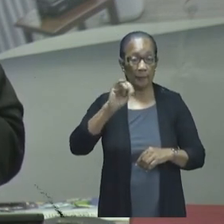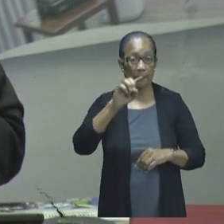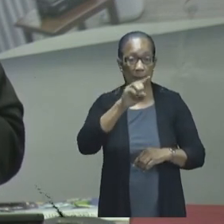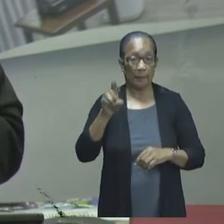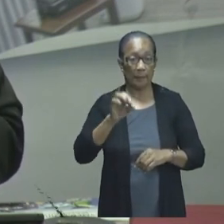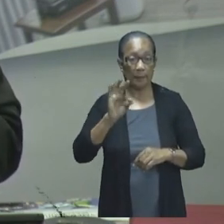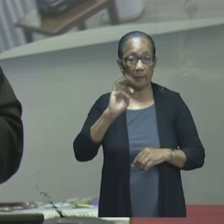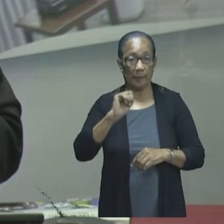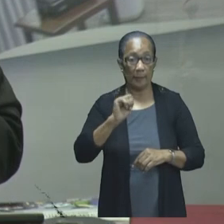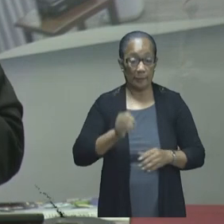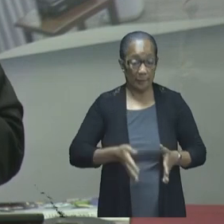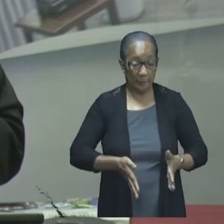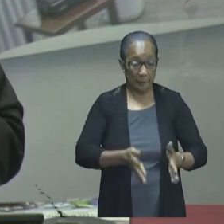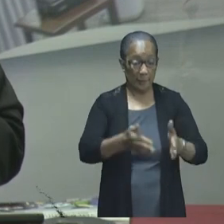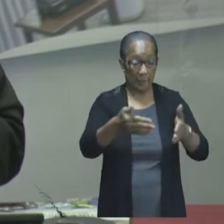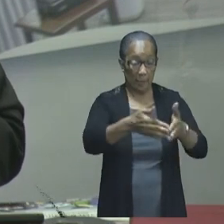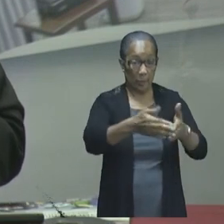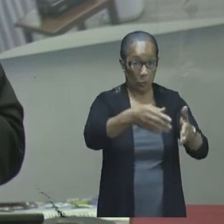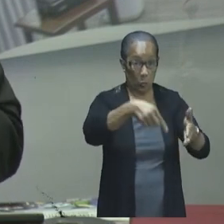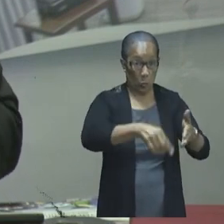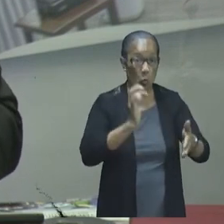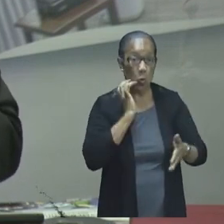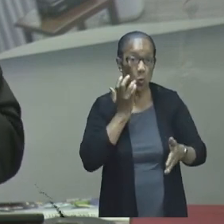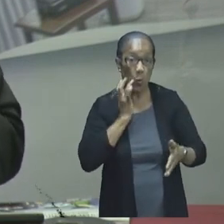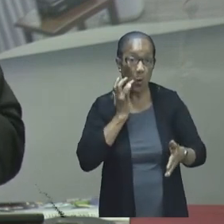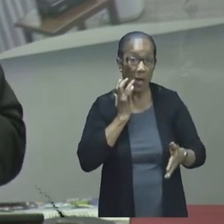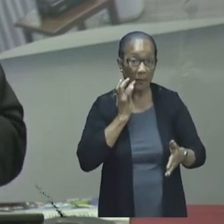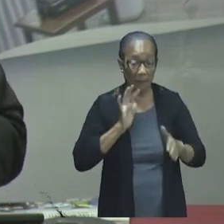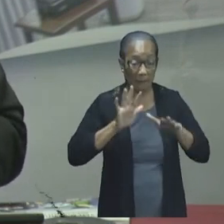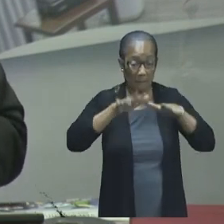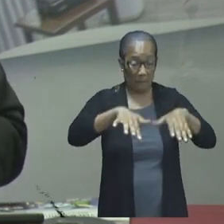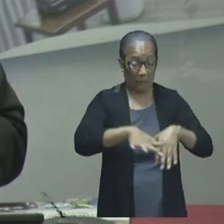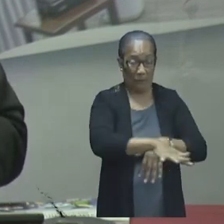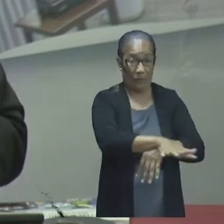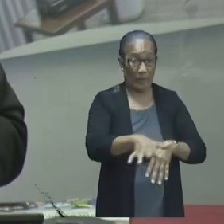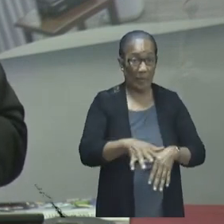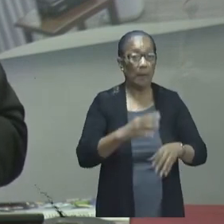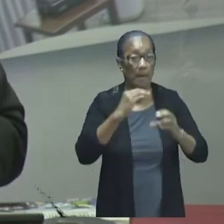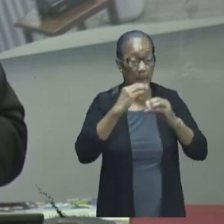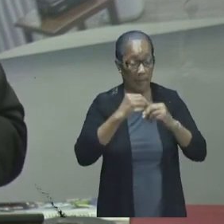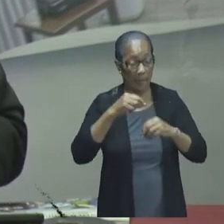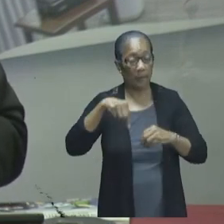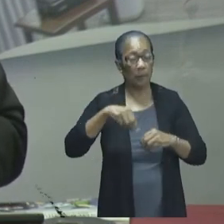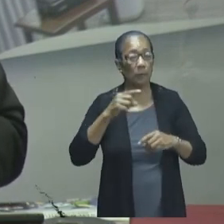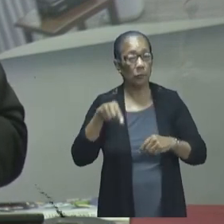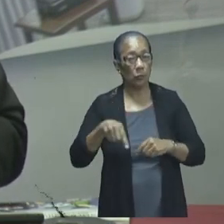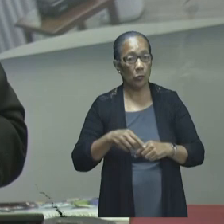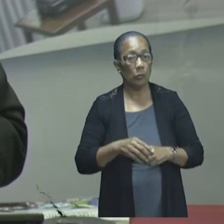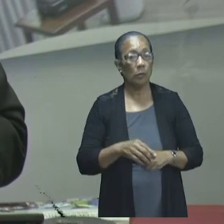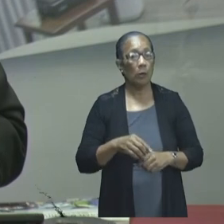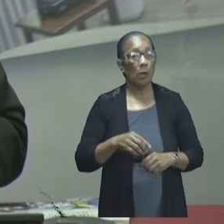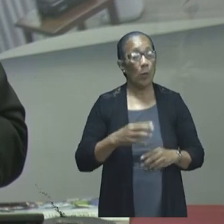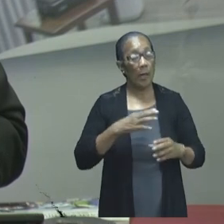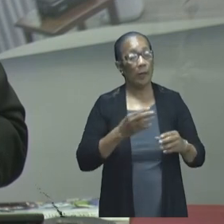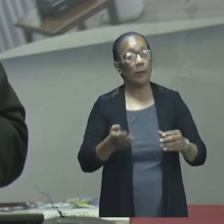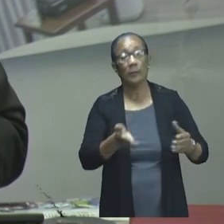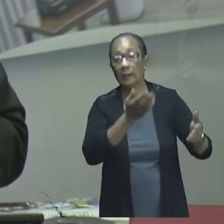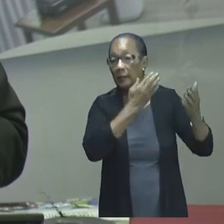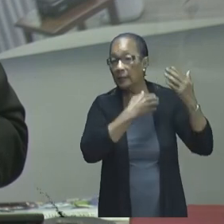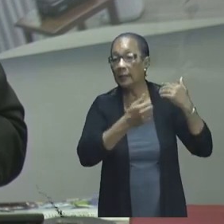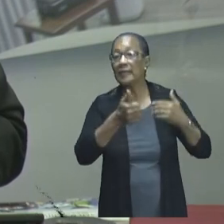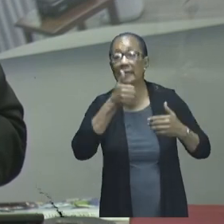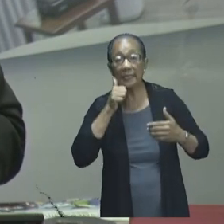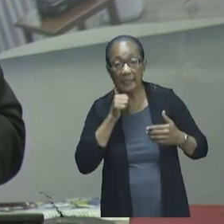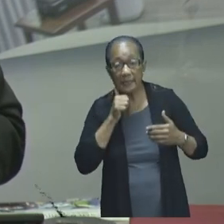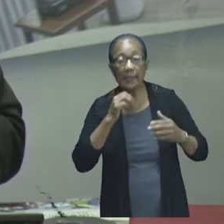samen met wieg autoriteit in te grijpen naar die die structuur die op dit moment dat bewegen vorm de minister gaat